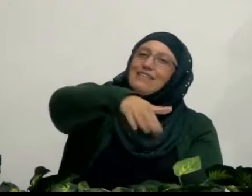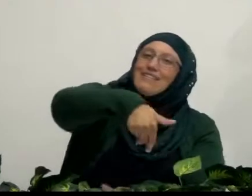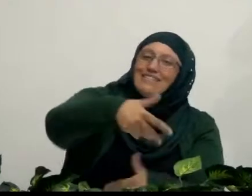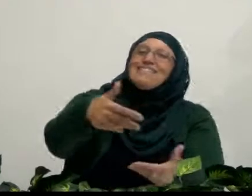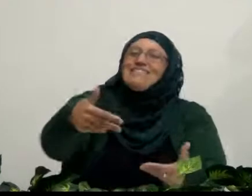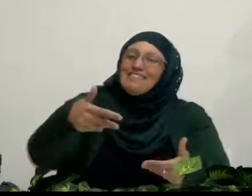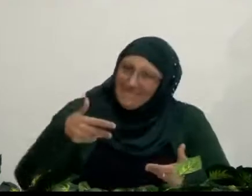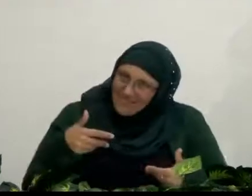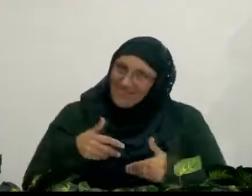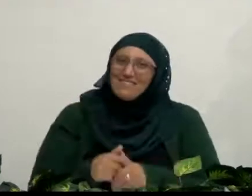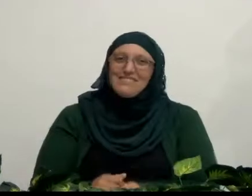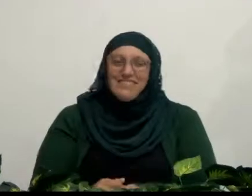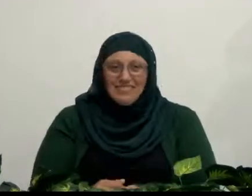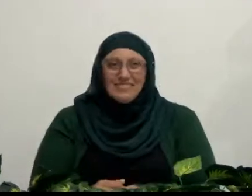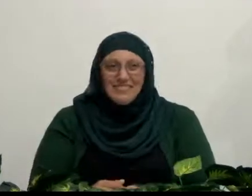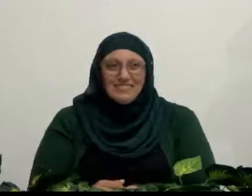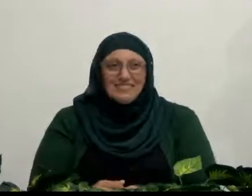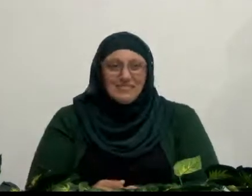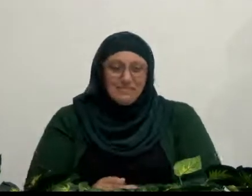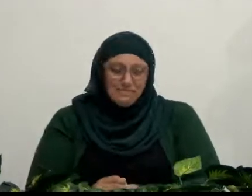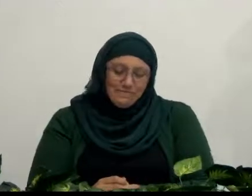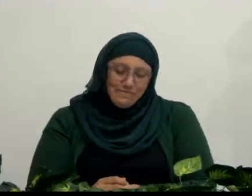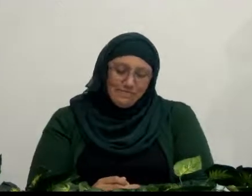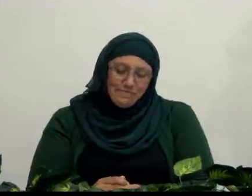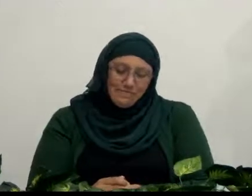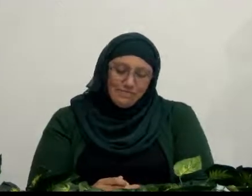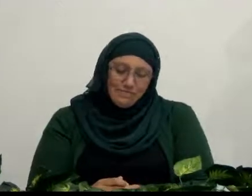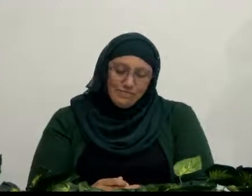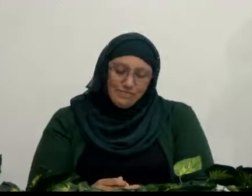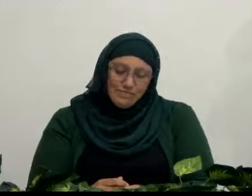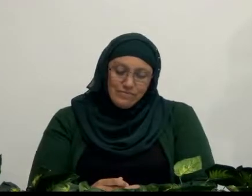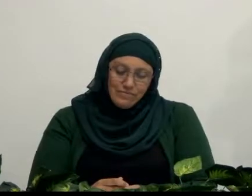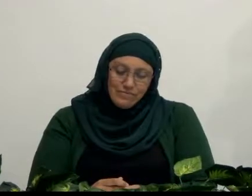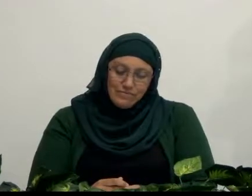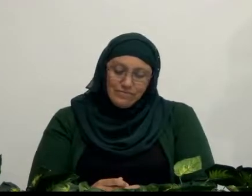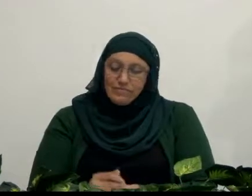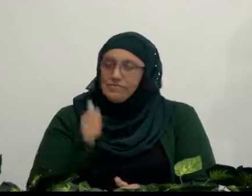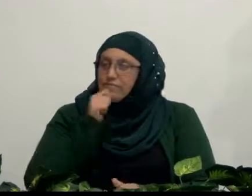إِخْوَةٌ. Now, unless we are united under the